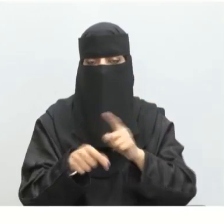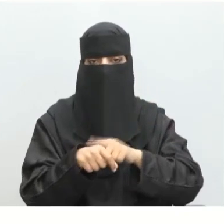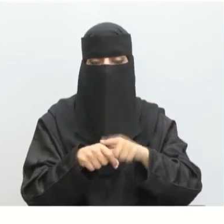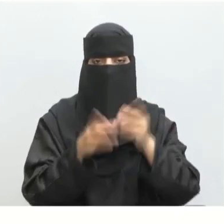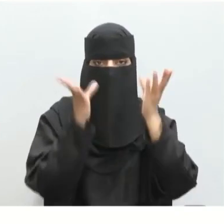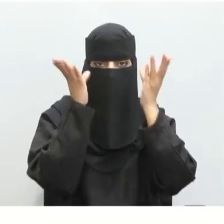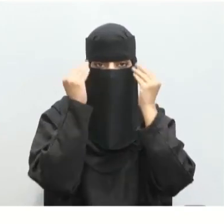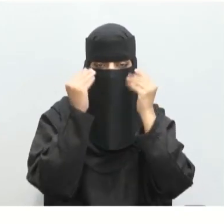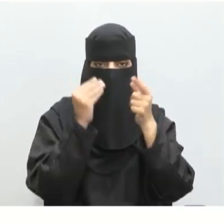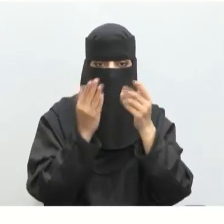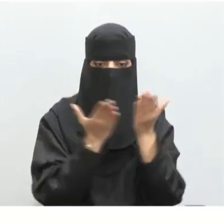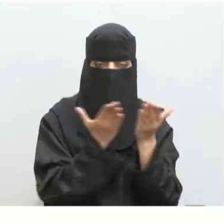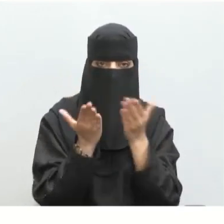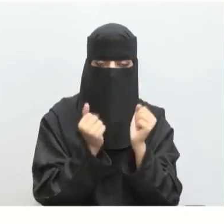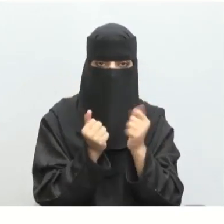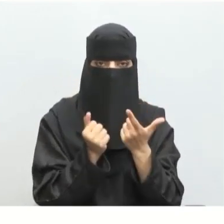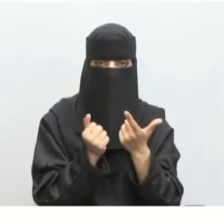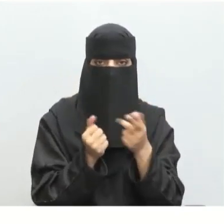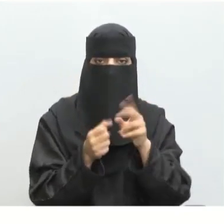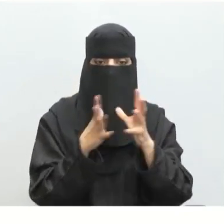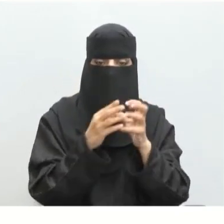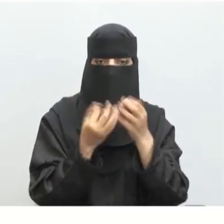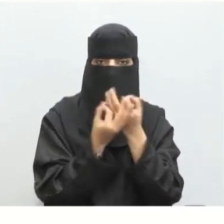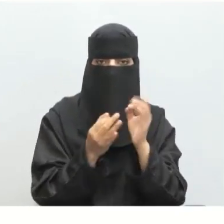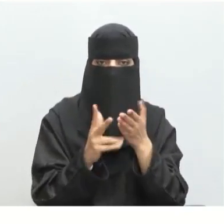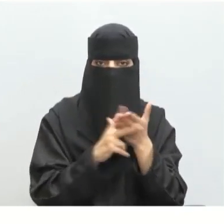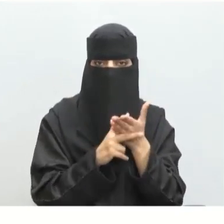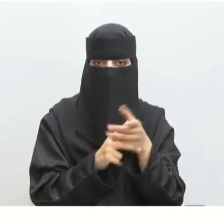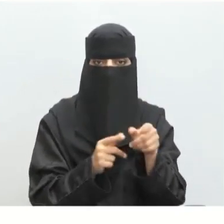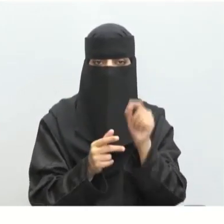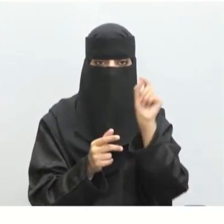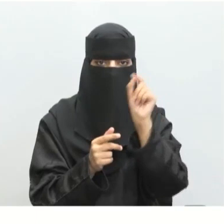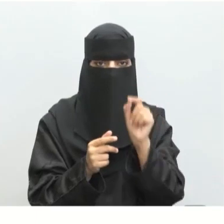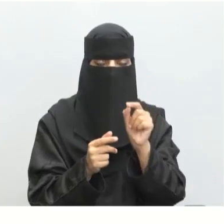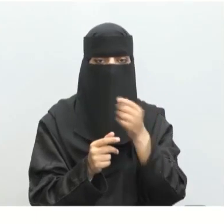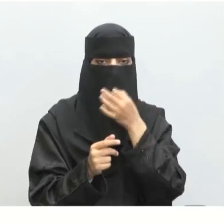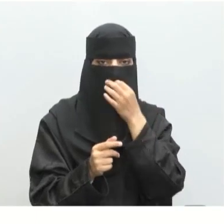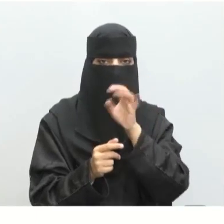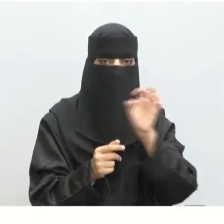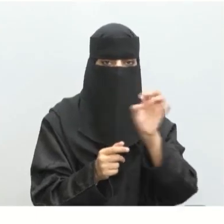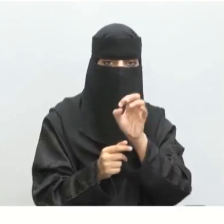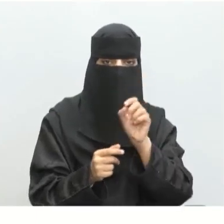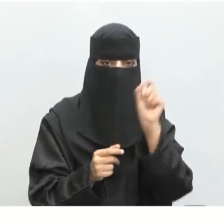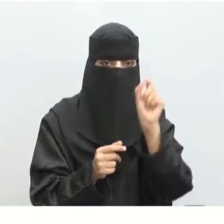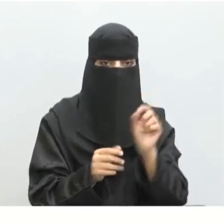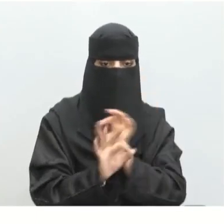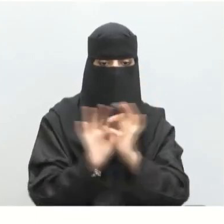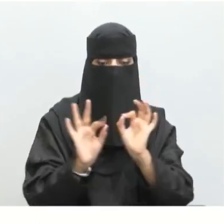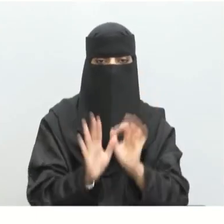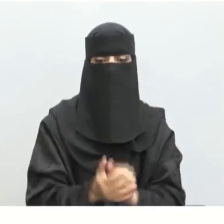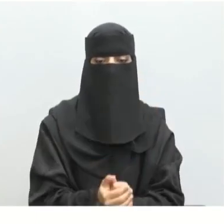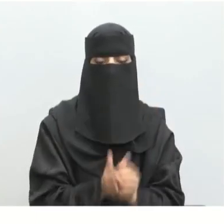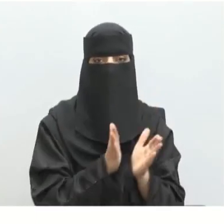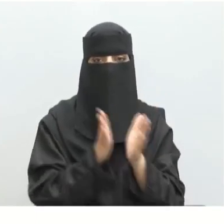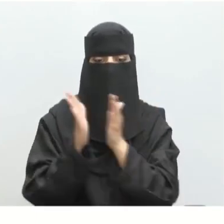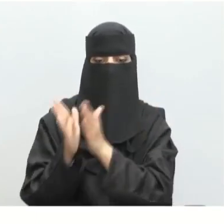معلوماتها وقراءتها وايضا تفسيرها من خلال هذه الخطوط والرموز ما